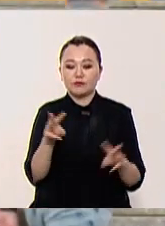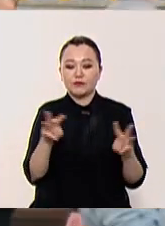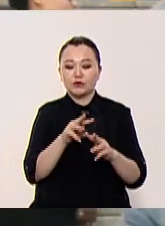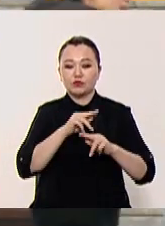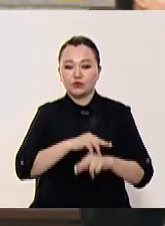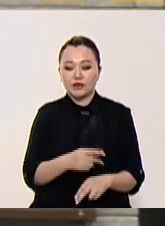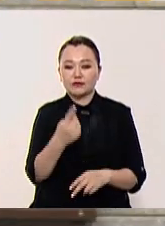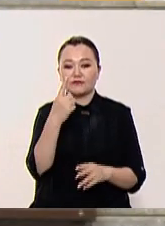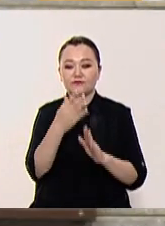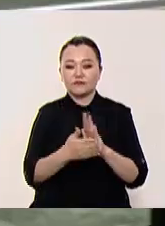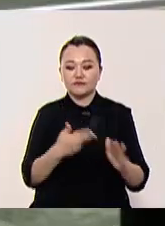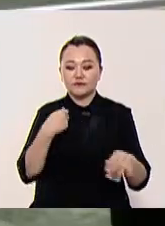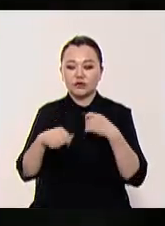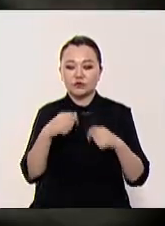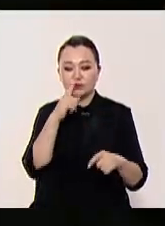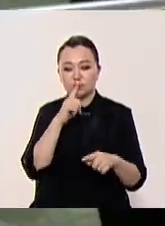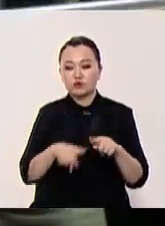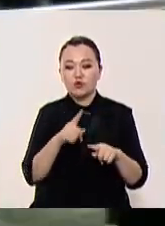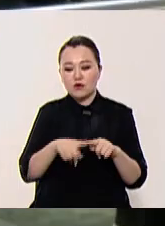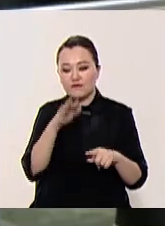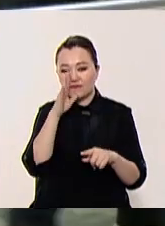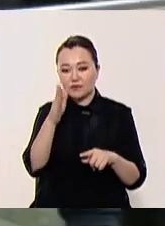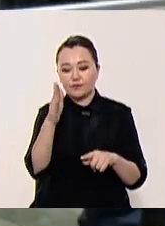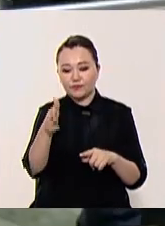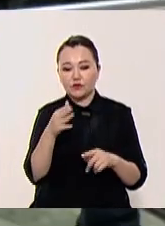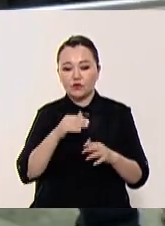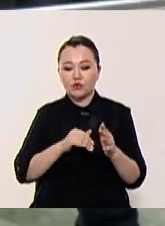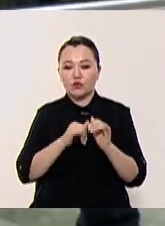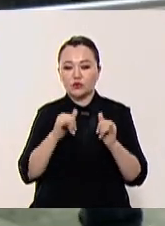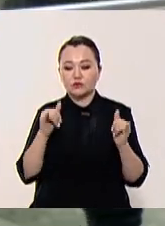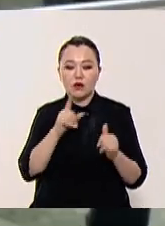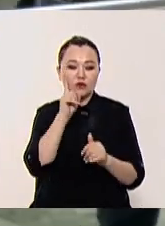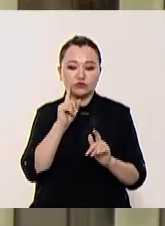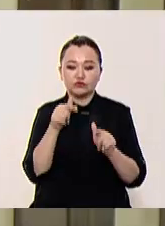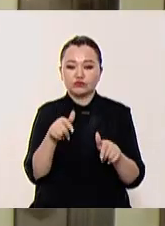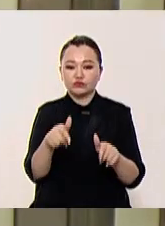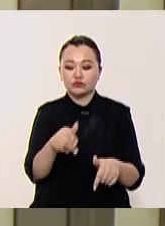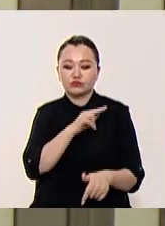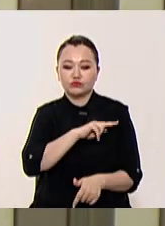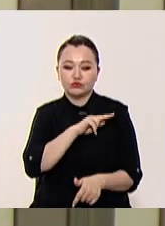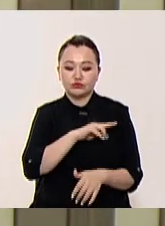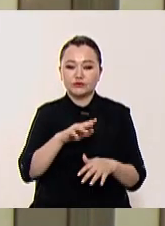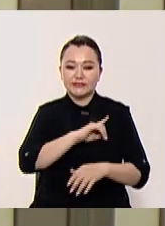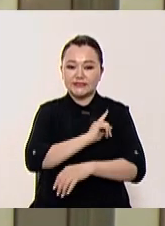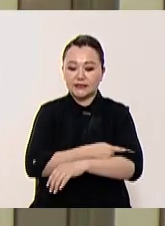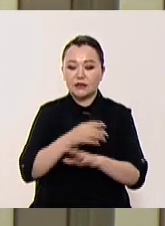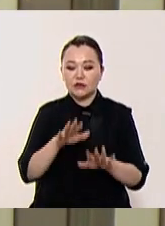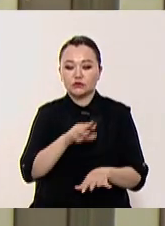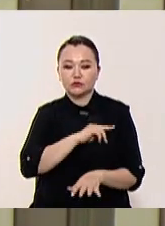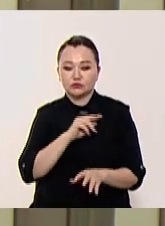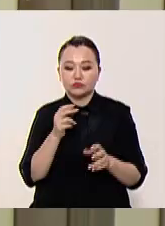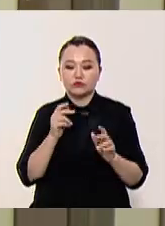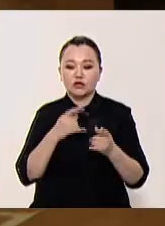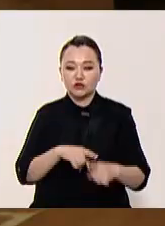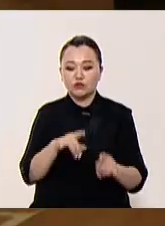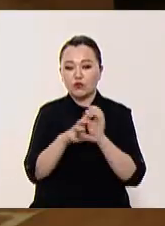из основных вызовов рынка в ближайшем будущем станет существенный рост молодежи, вступающей в рабочую силу. На места будут приходить люди, рожденные